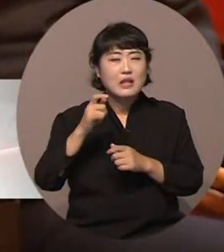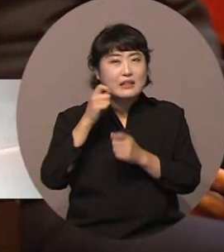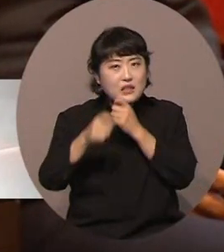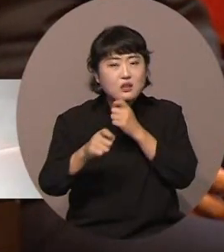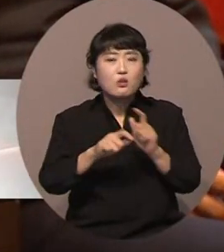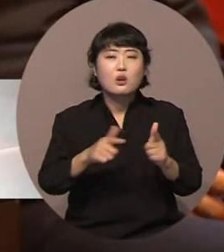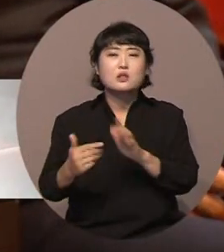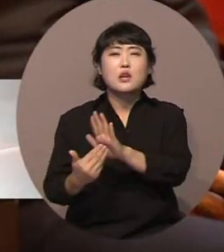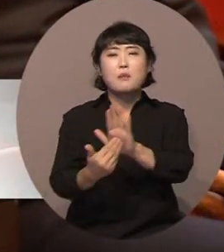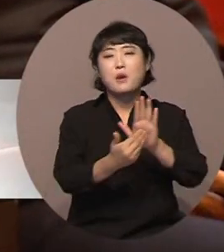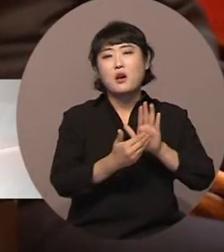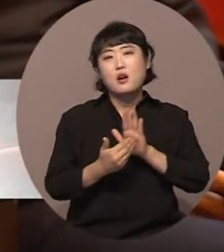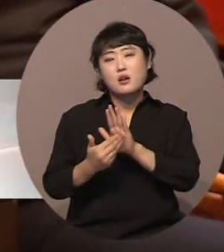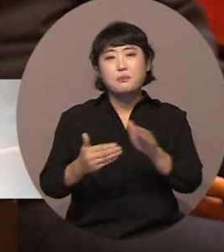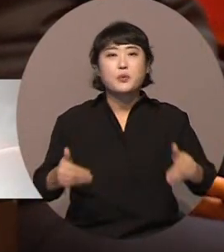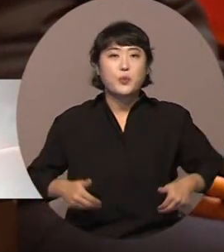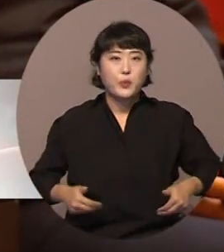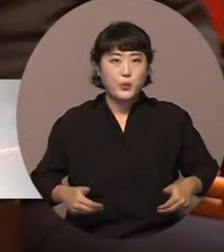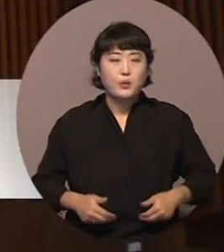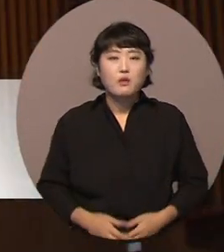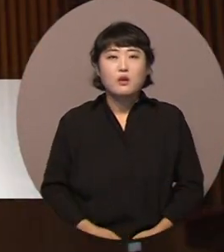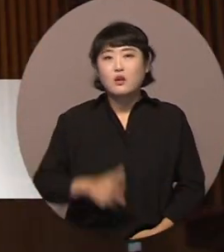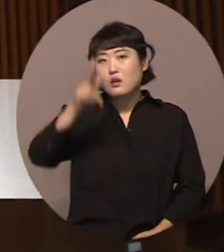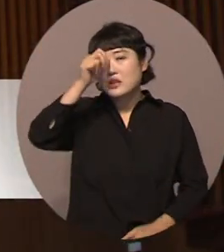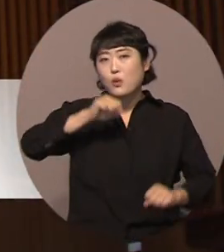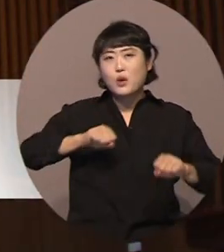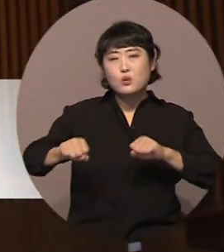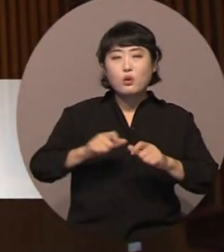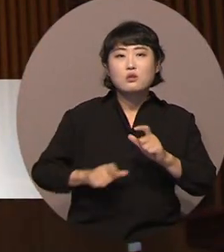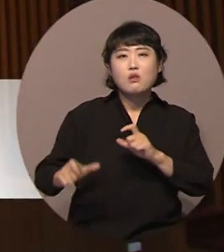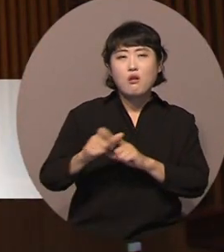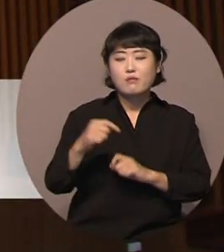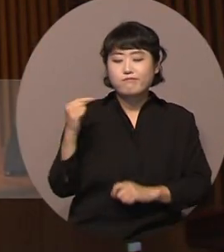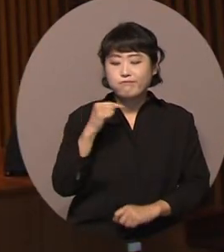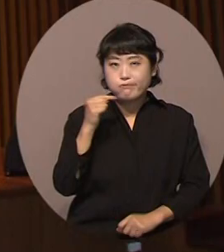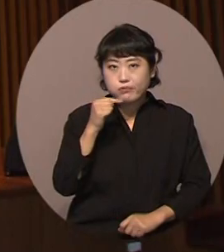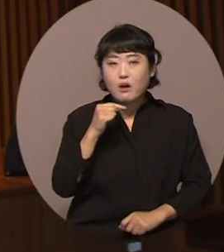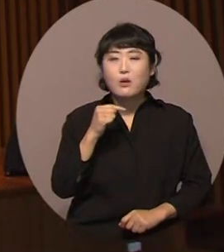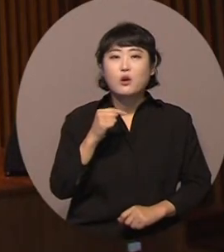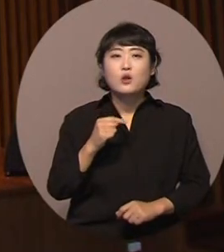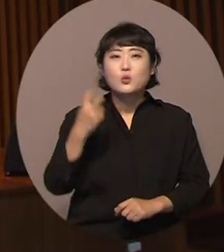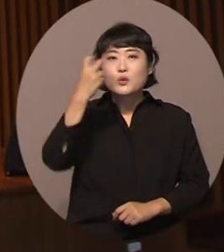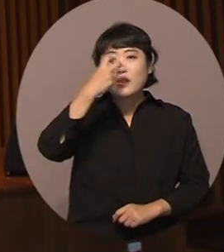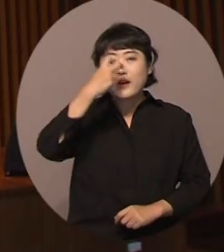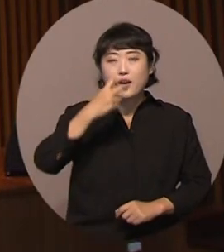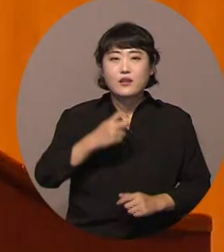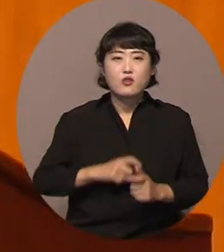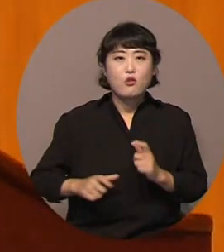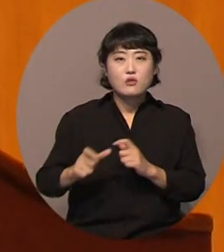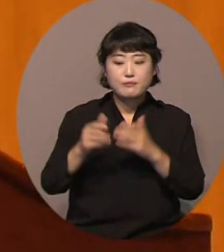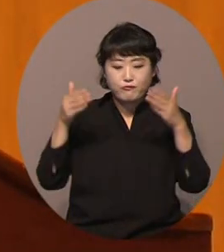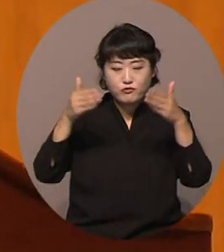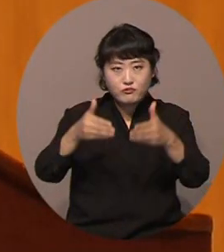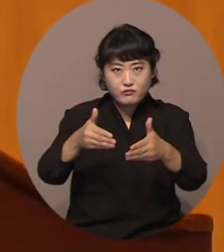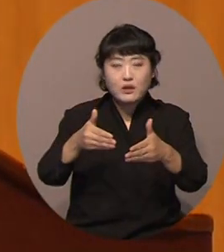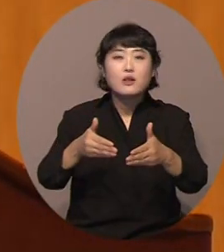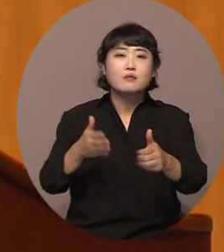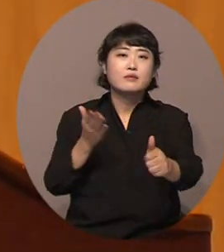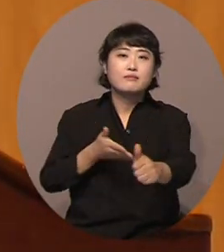활동의 필요성이 높아지고 있다며 경찰 활동을 더욱 강화하고 수사 역량을 높일 것을